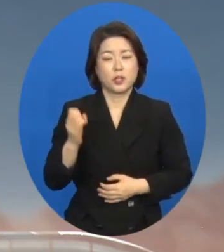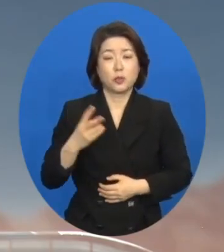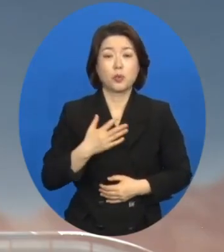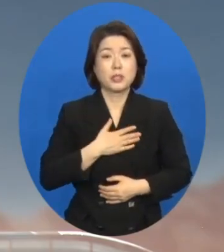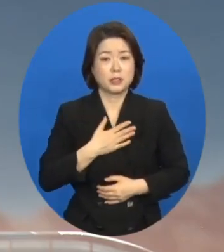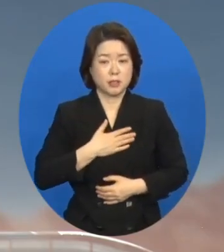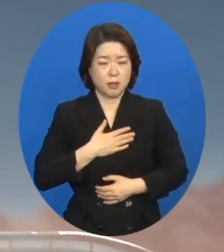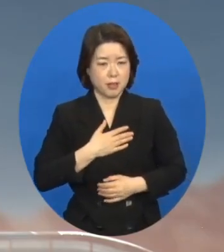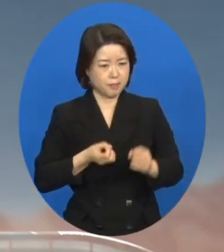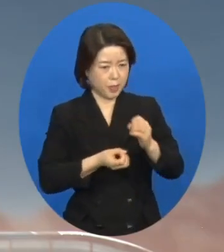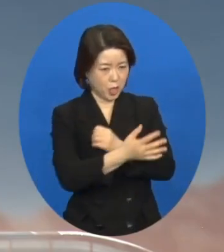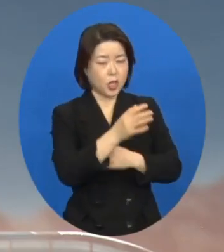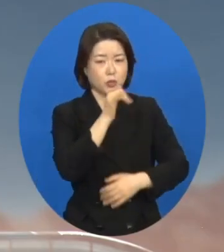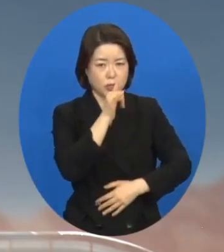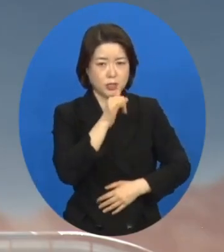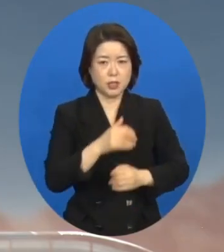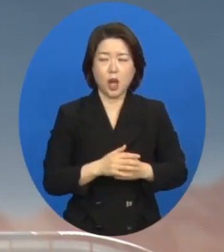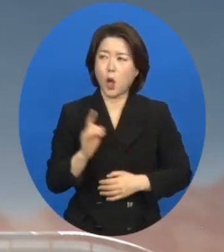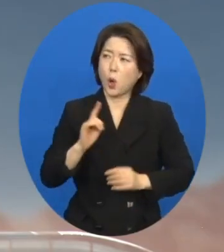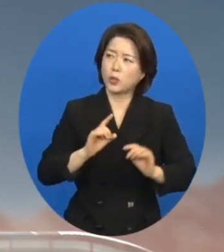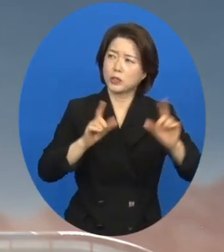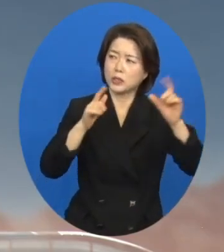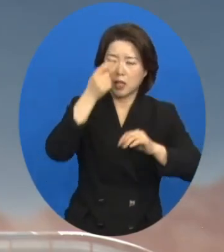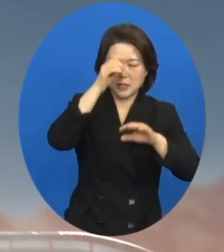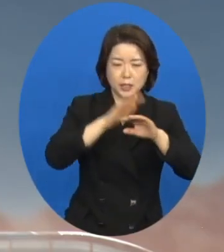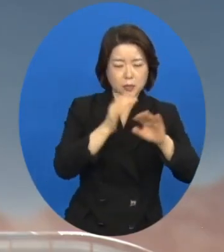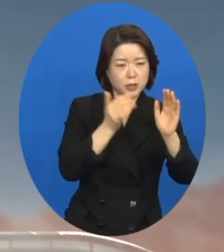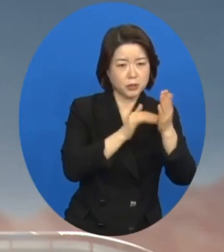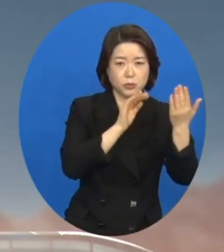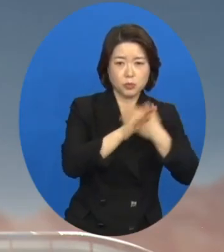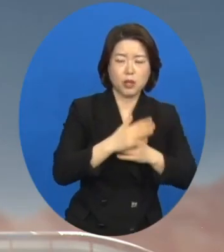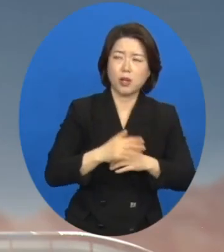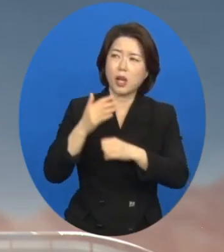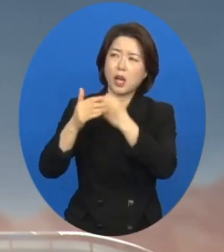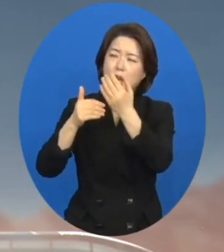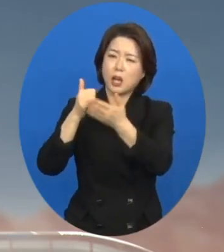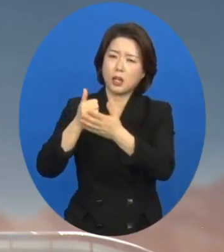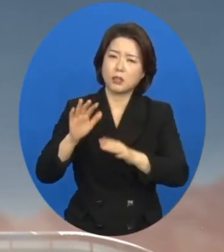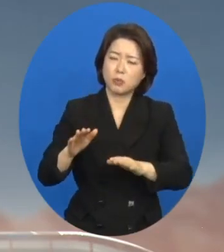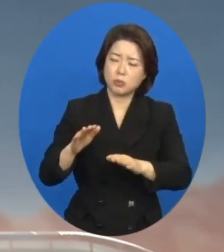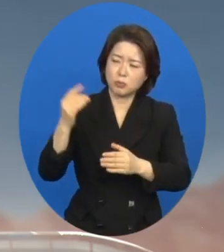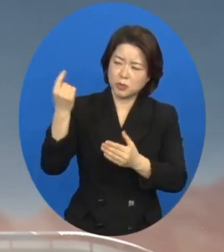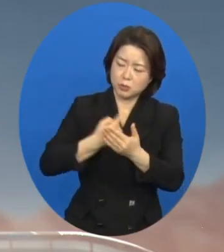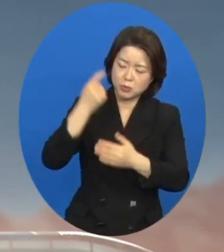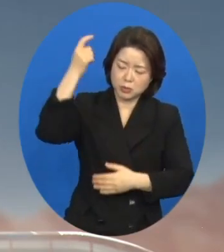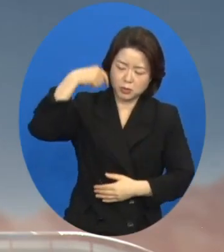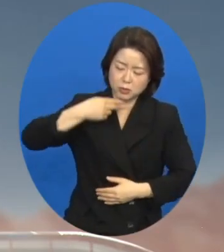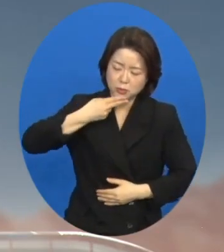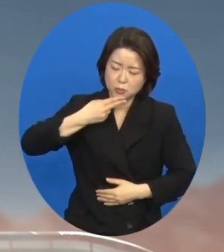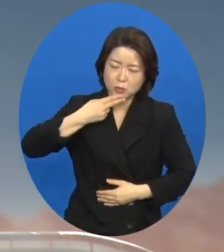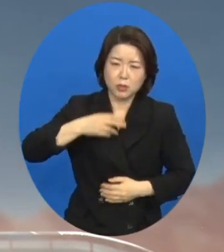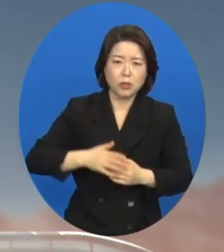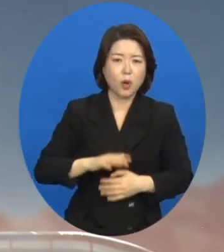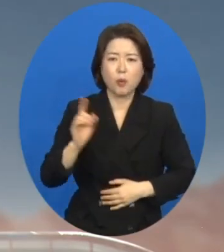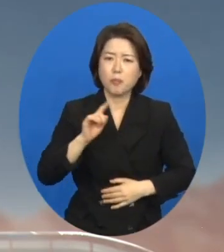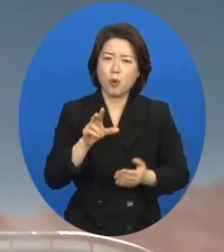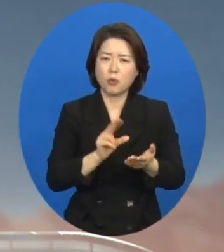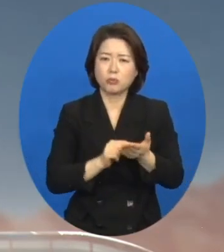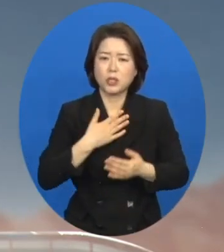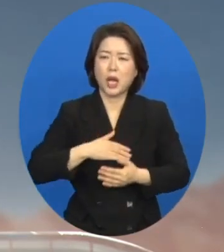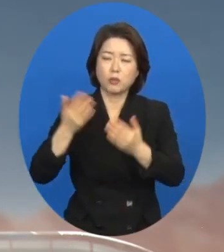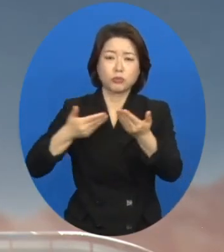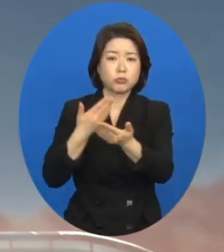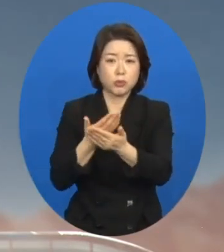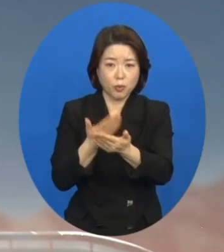저의 영향도 있습니다. 어느 날은요, 예배를 드리고 나서 하나님 임재가 느껴지지 않습니다. 무엇이 문제인지